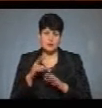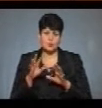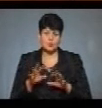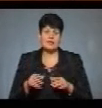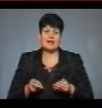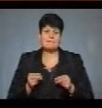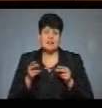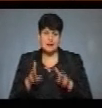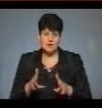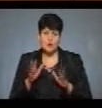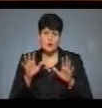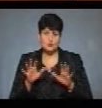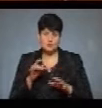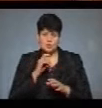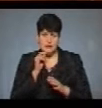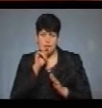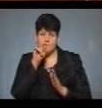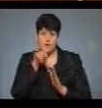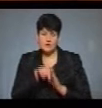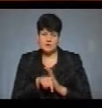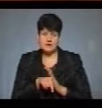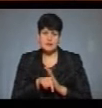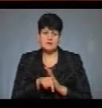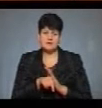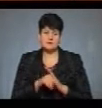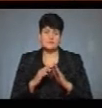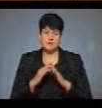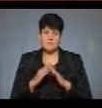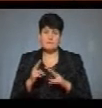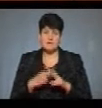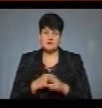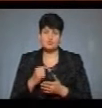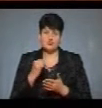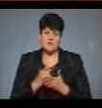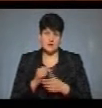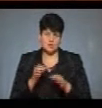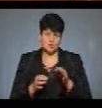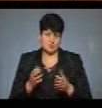для проникнення до володіння особи без ухвали слідчого судді.